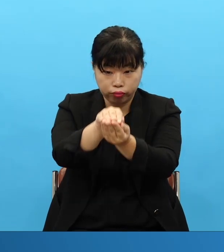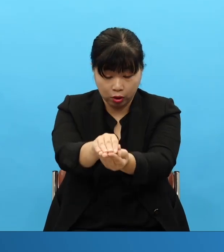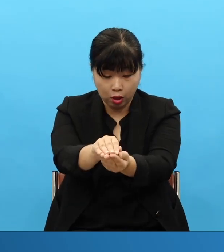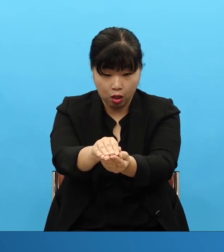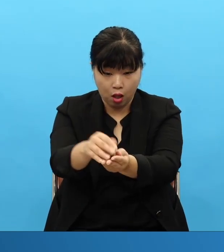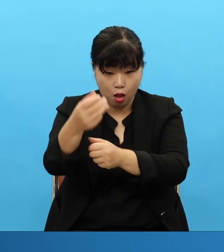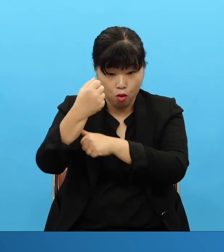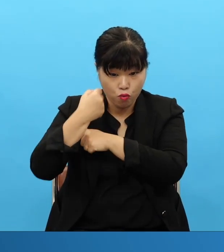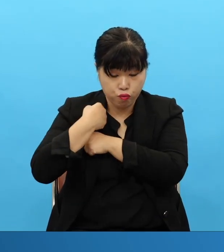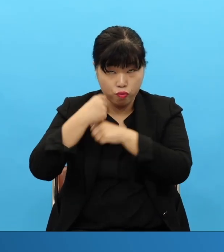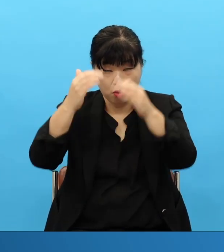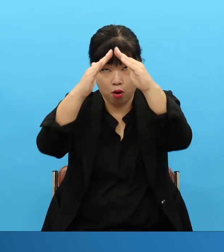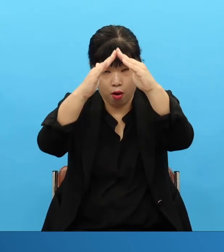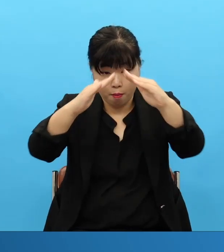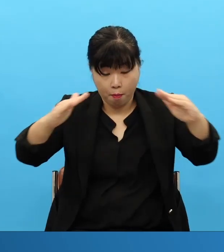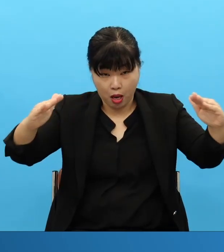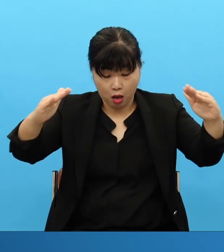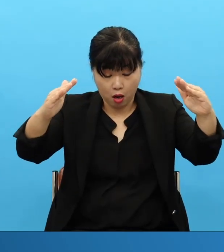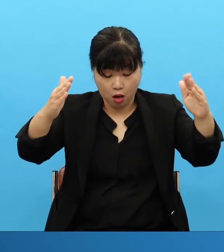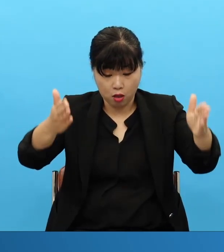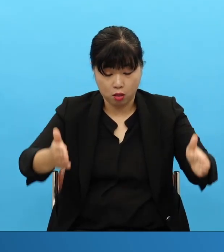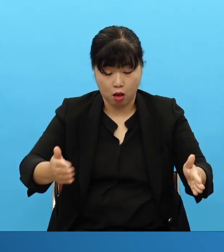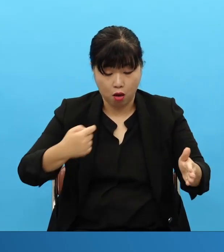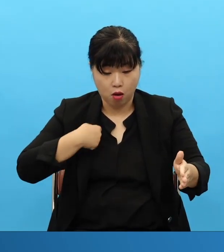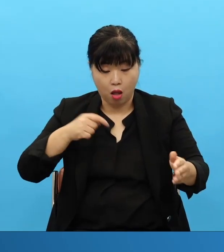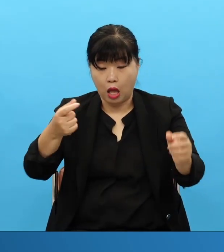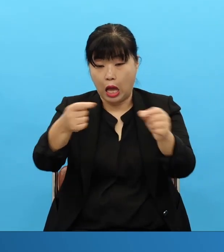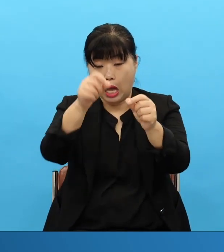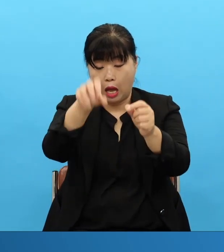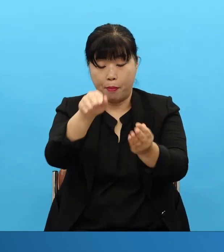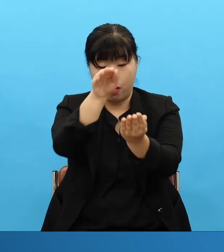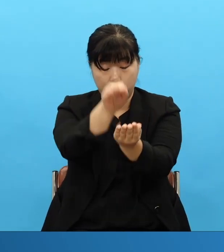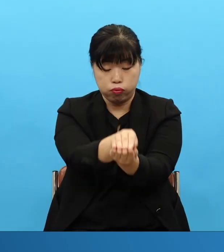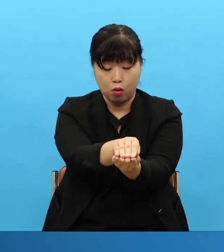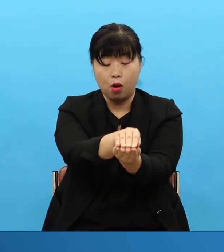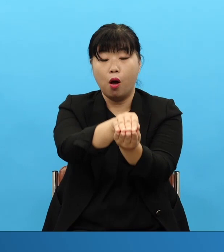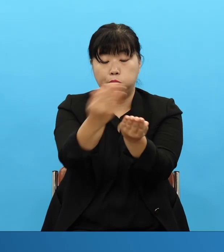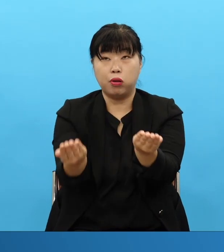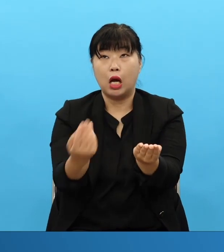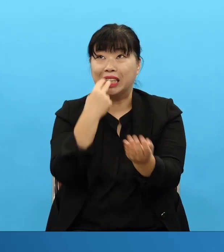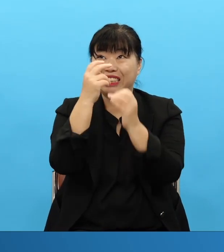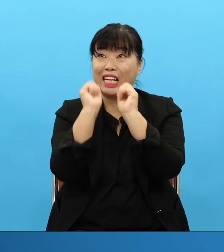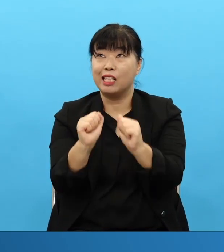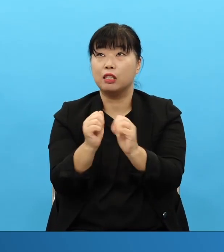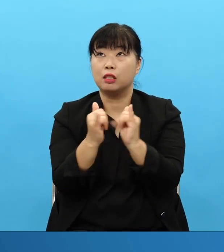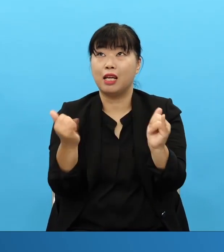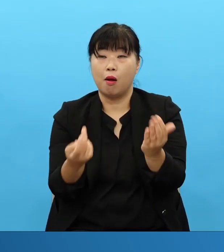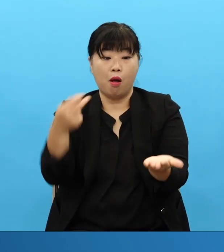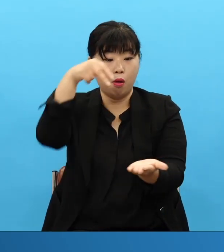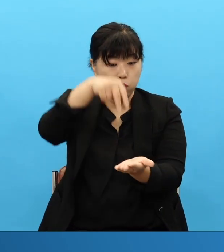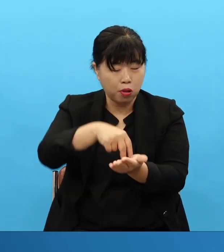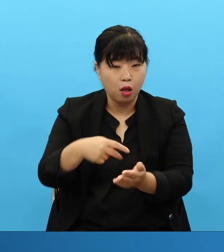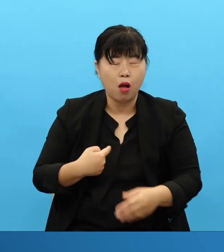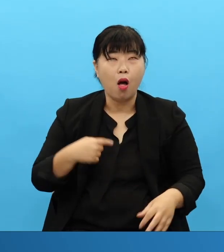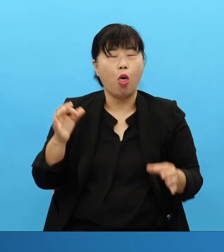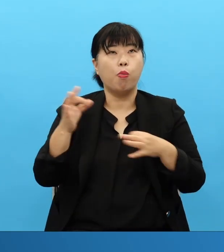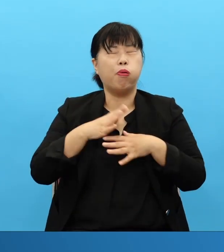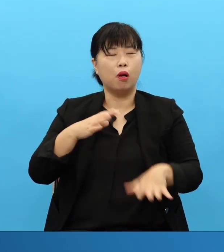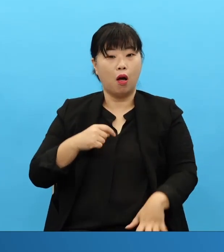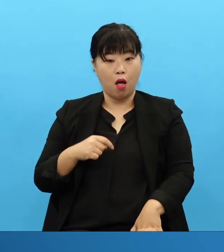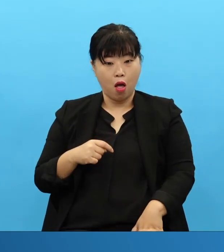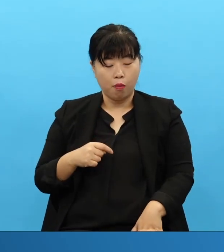얼마나 놀랬겠어요. I think about they brought that coffin before General Titus and they opened it up and the 왜 man 이러냐? jumped out. Can you imagine how surprised they were? 역사에 있던 얘기입니다. And this happened in